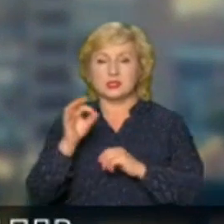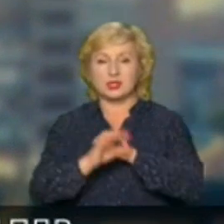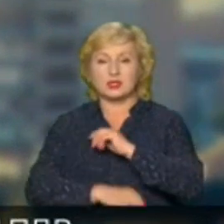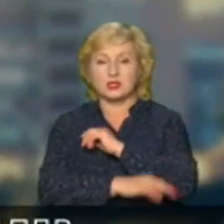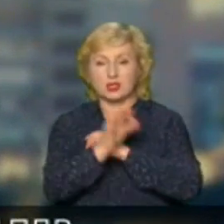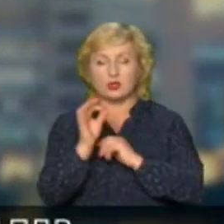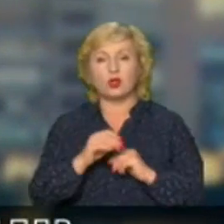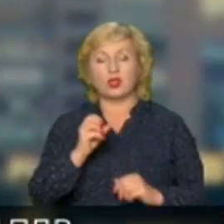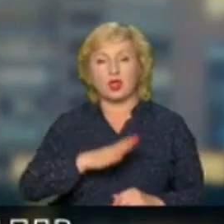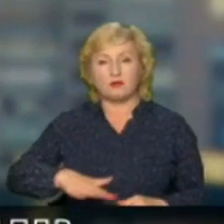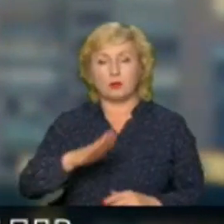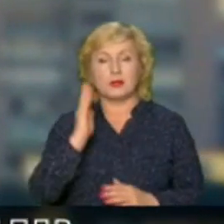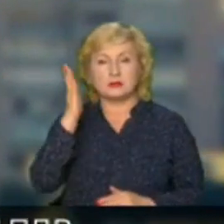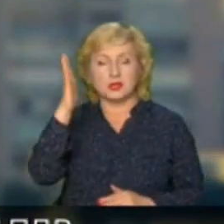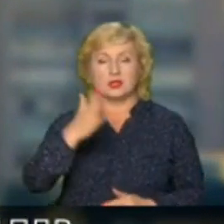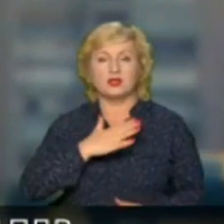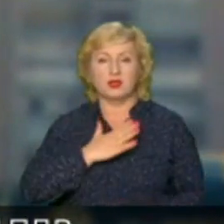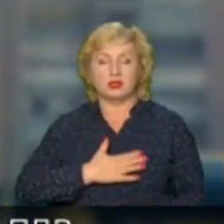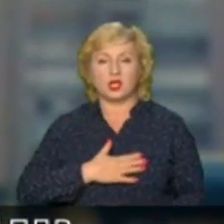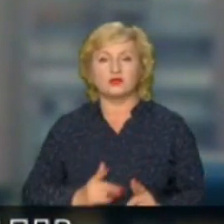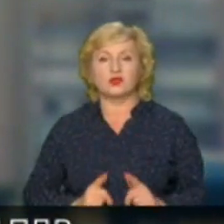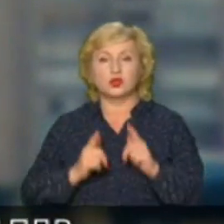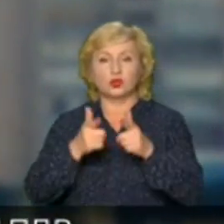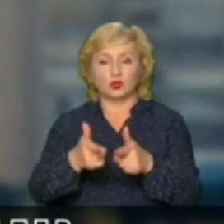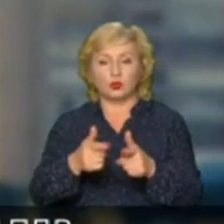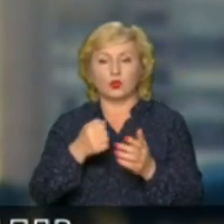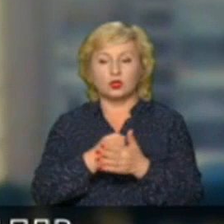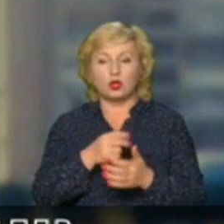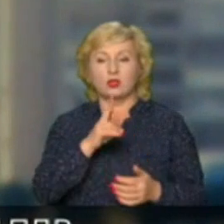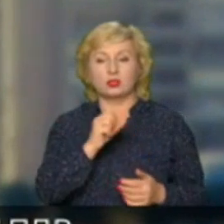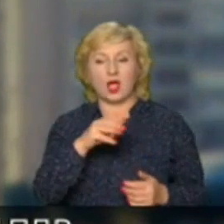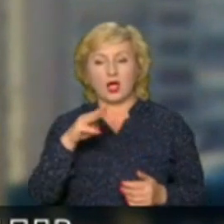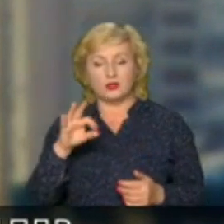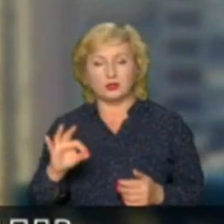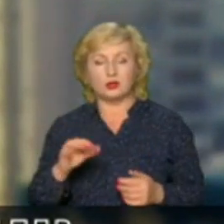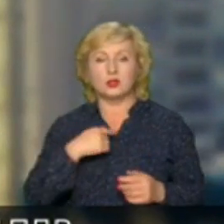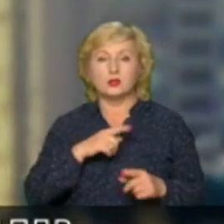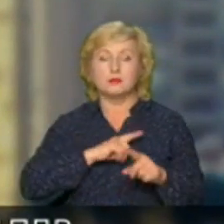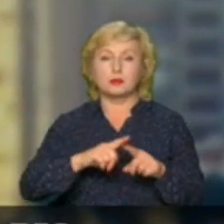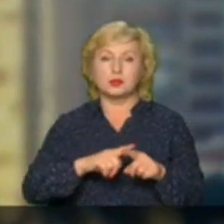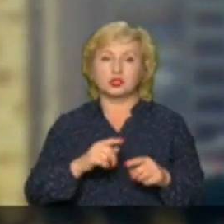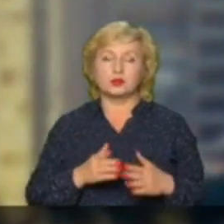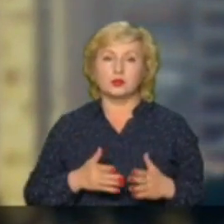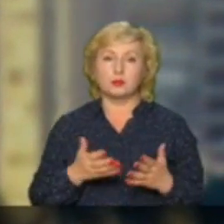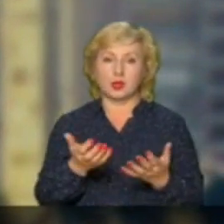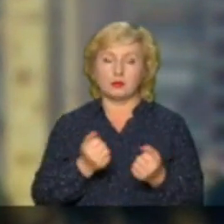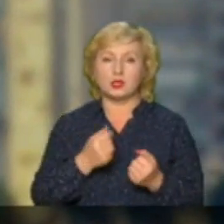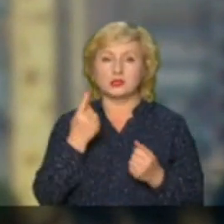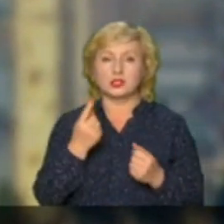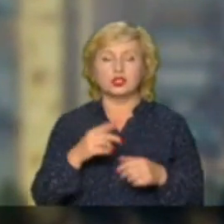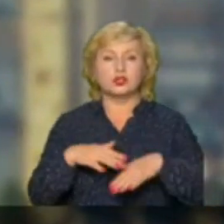зв'язку. От щодо перспектив наших вступу до НАТО, так, розуміємо, що трішки ми пришвидшено приймали це рішення з однієї сторони, а з іншої